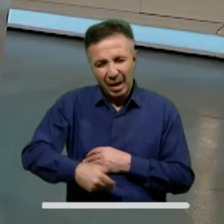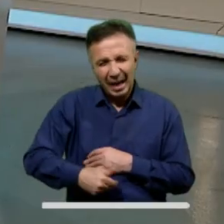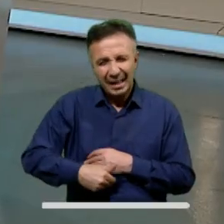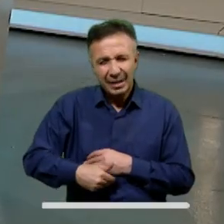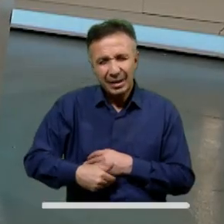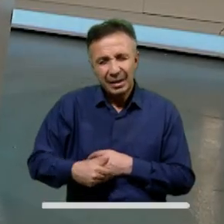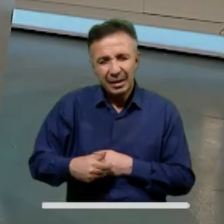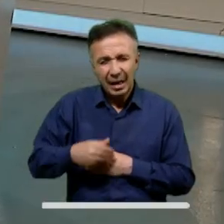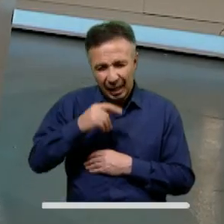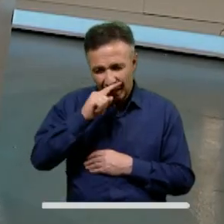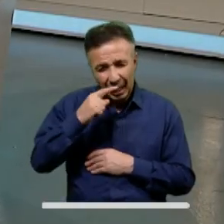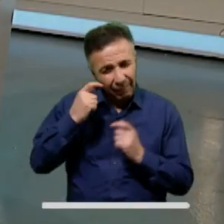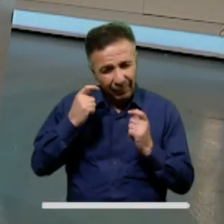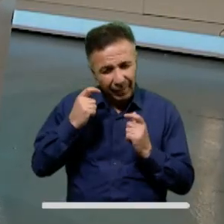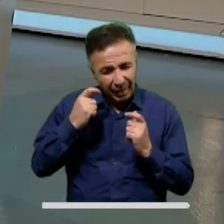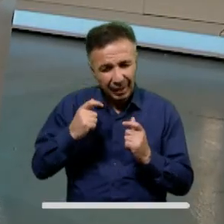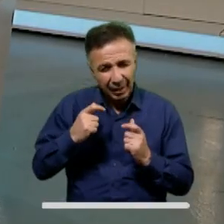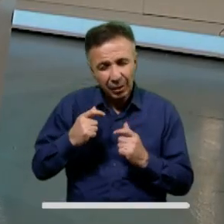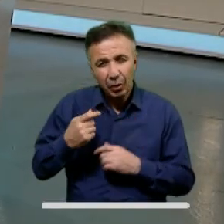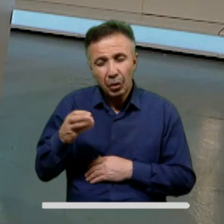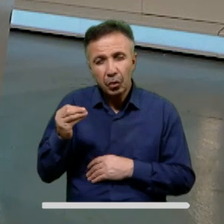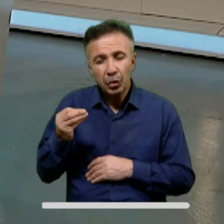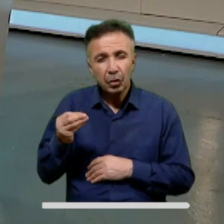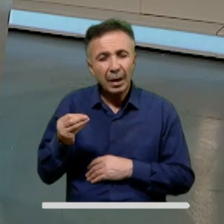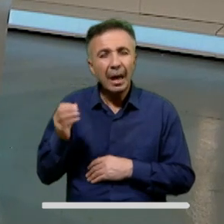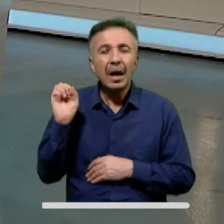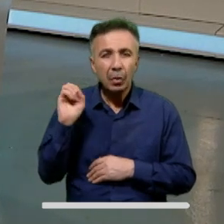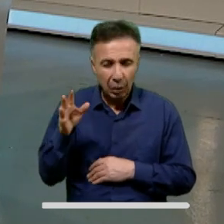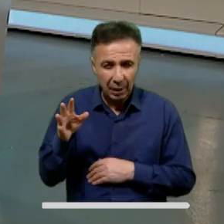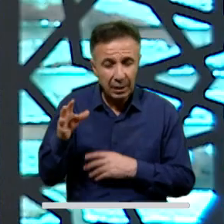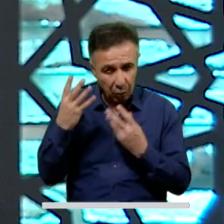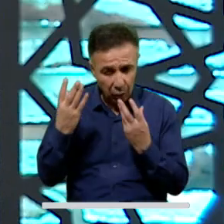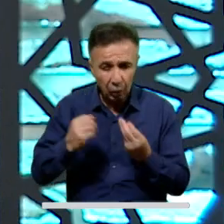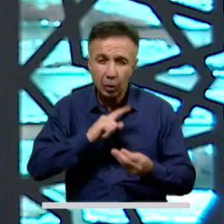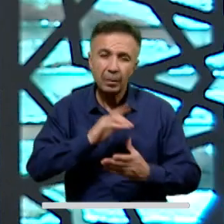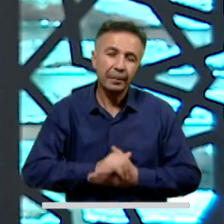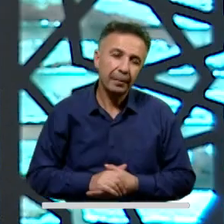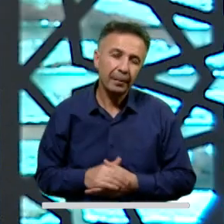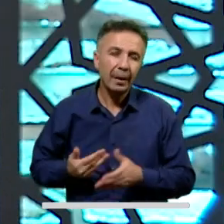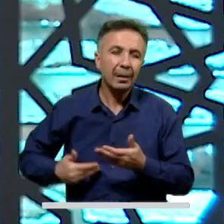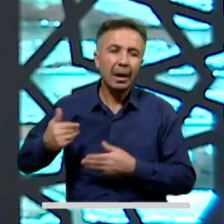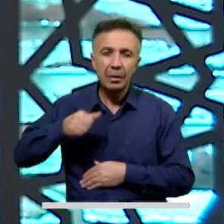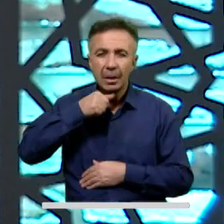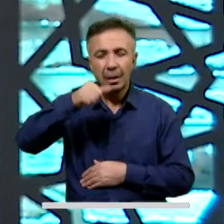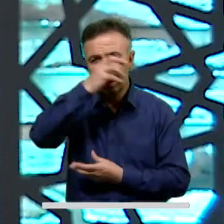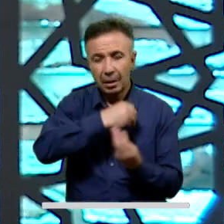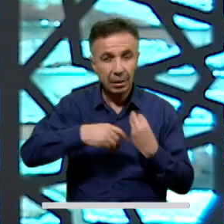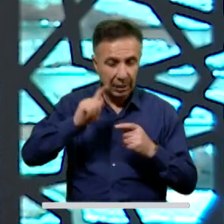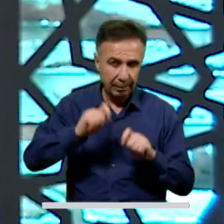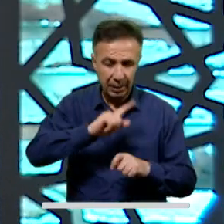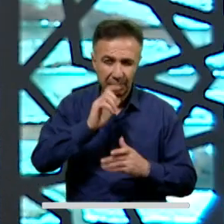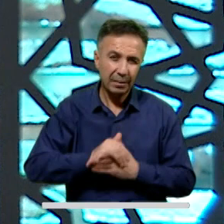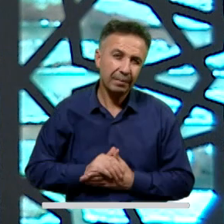Yoksa illaki haca gidilmesi lazım mı? Ben buna çok merak ettim. Daha önce hac farizasını yerine getirdiniz mi Ayşe